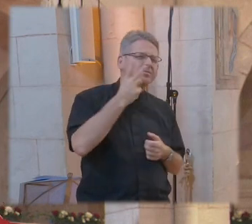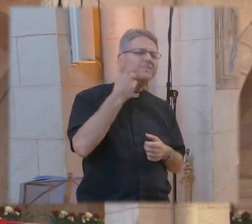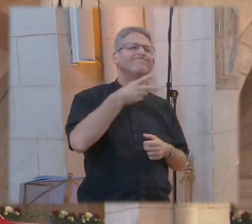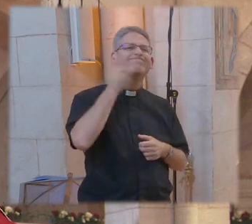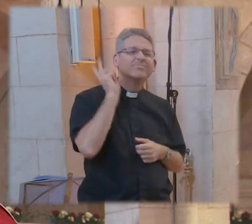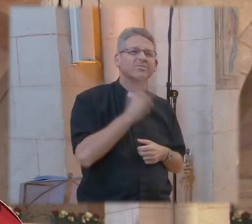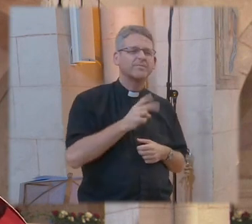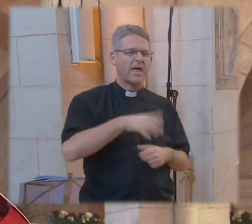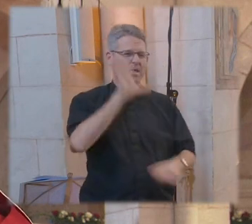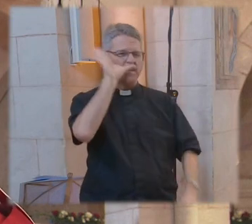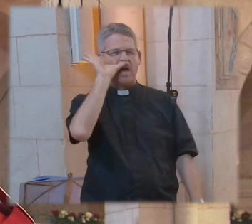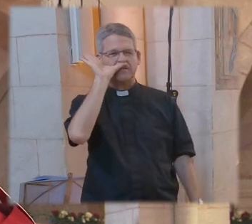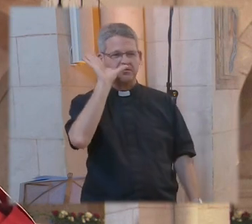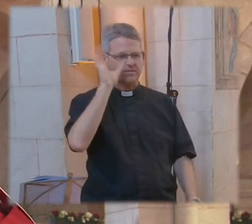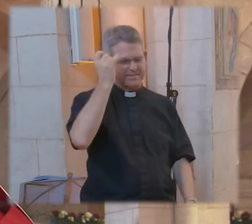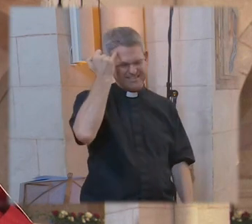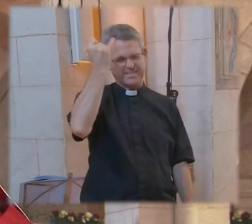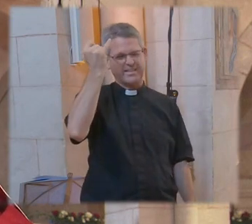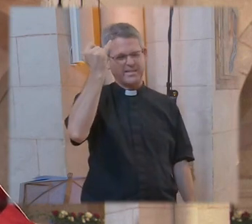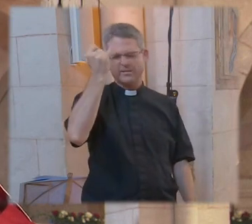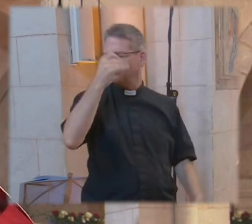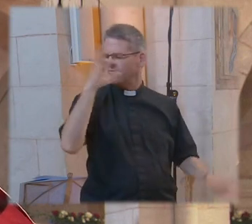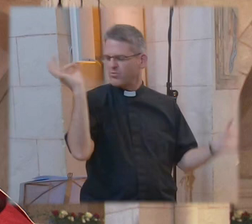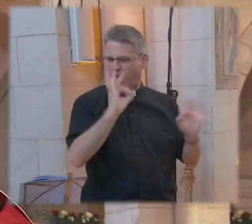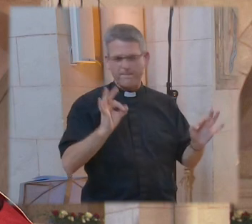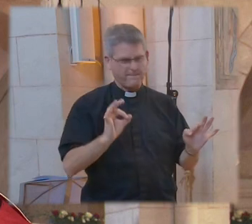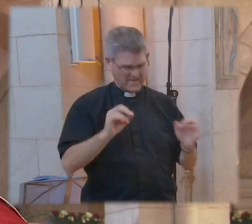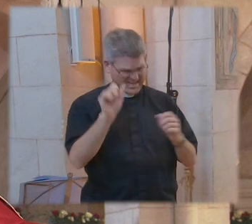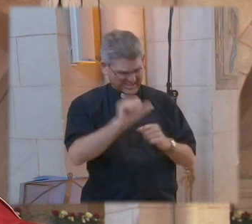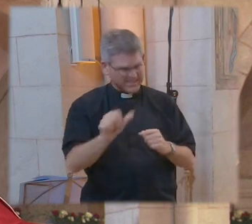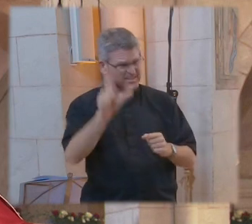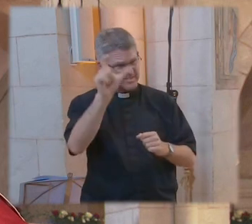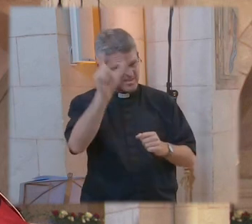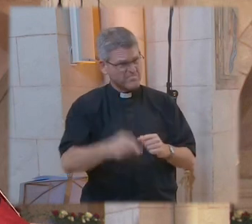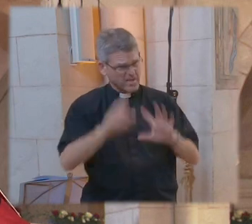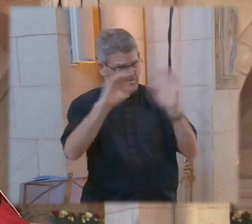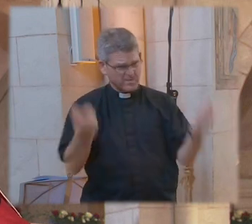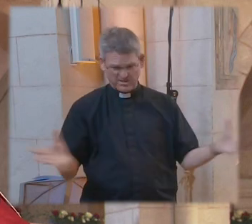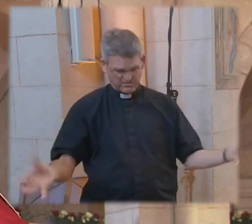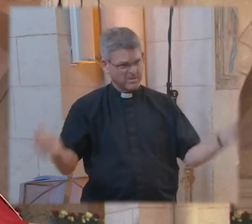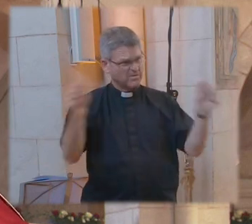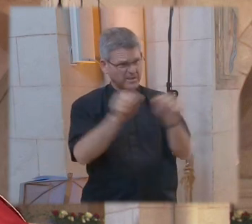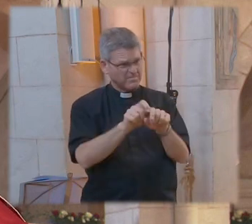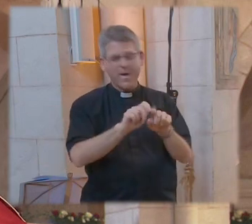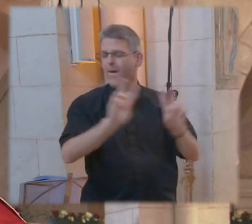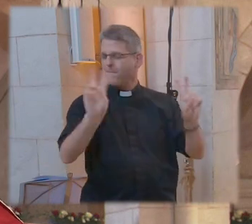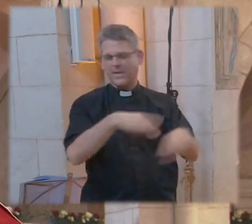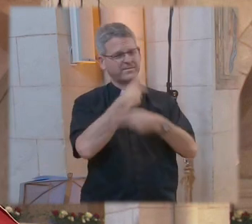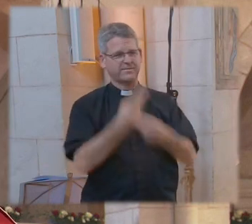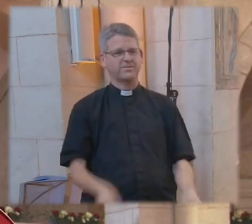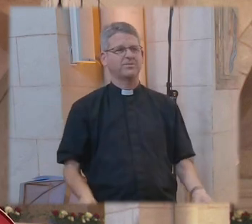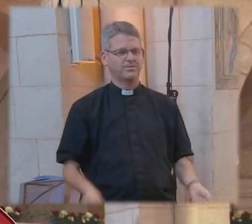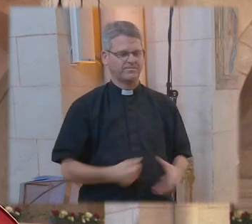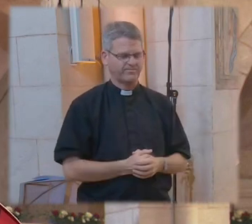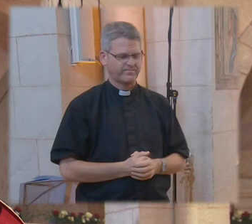die nationalsozialistische Ideologie mit dem christlichen Menschenbild schlicht nicht zu vereinbaren ist, weil sie